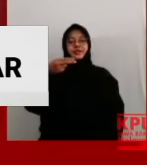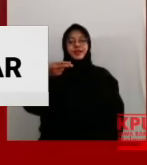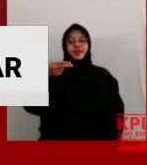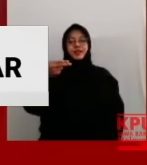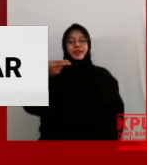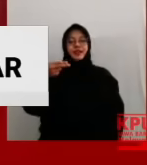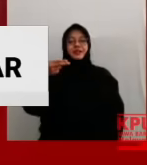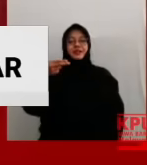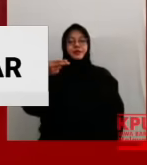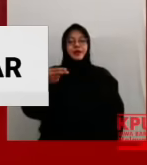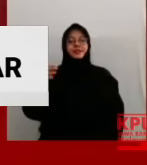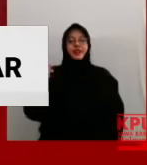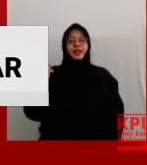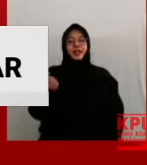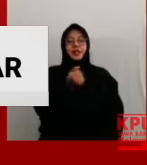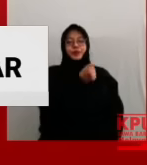Indonesia